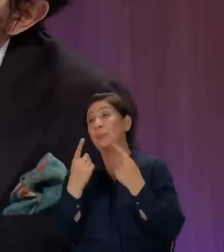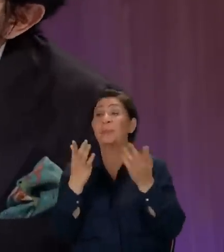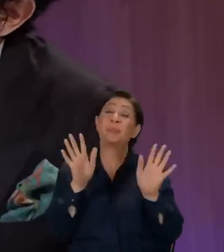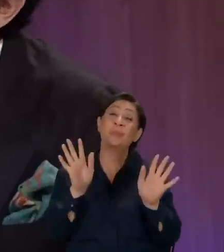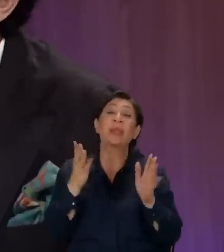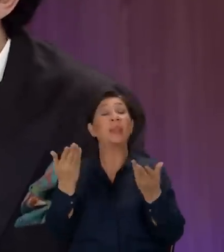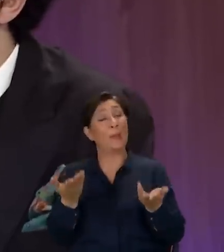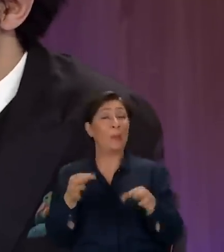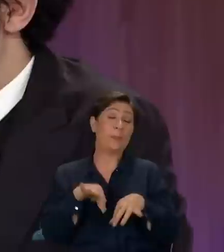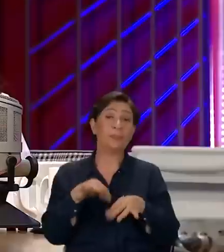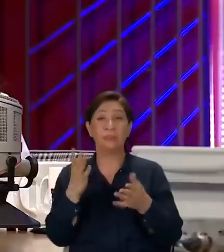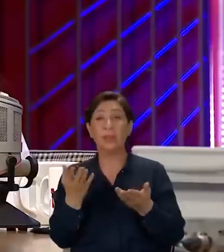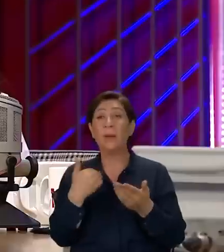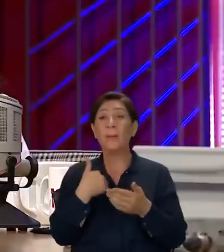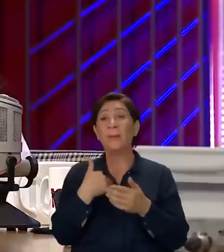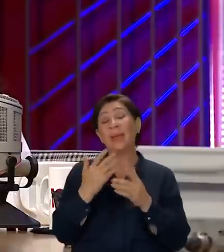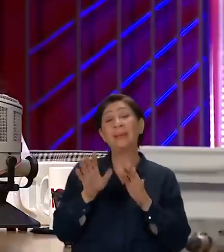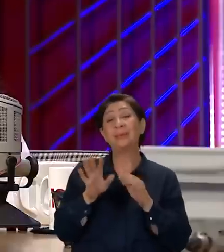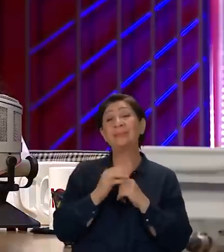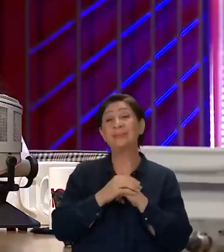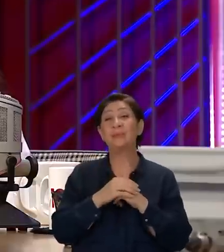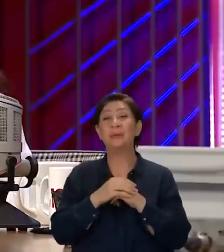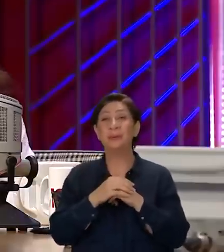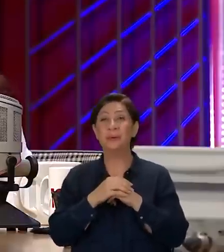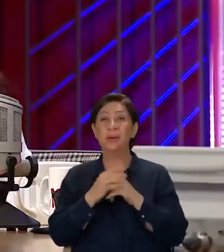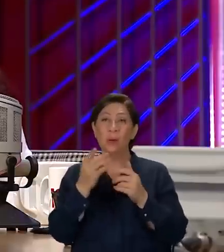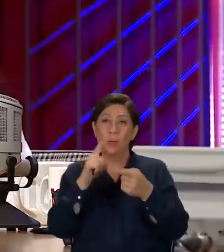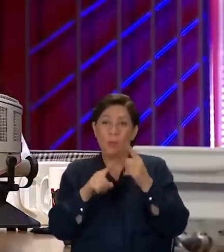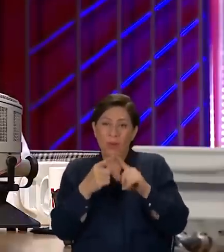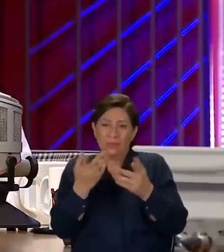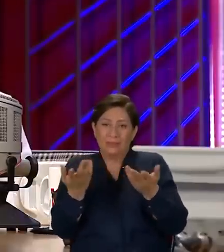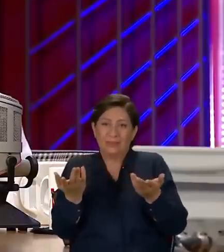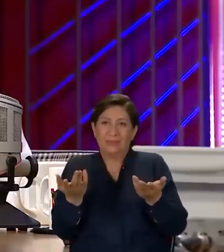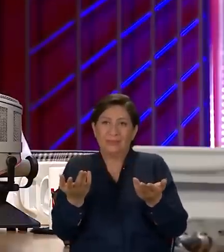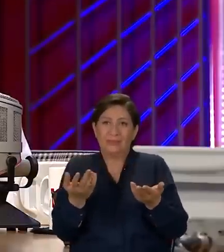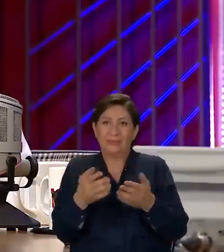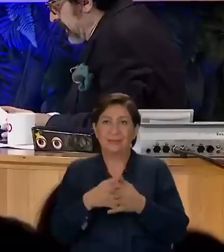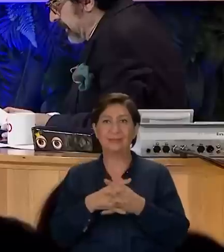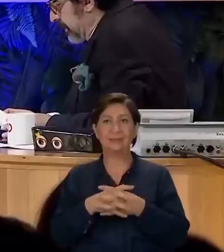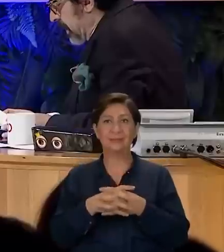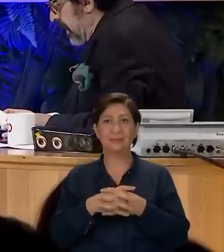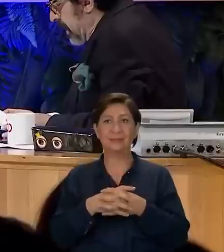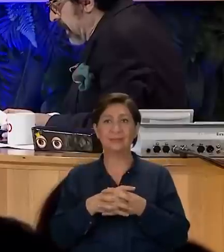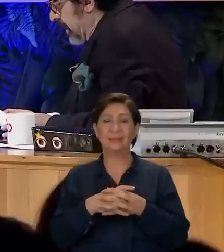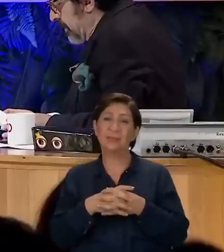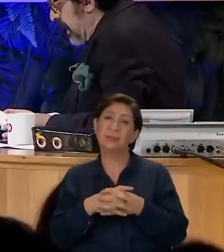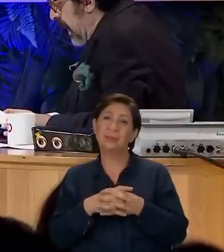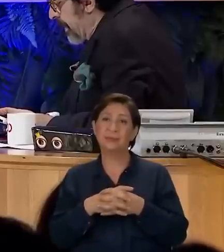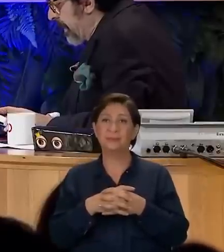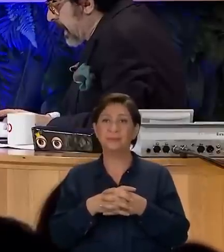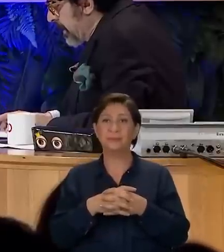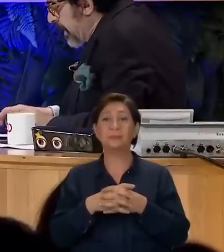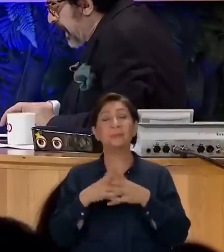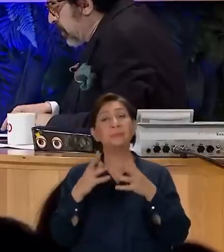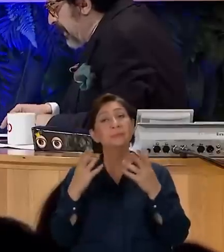olmalar. Tabii efendim falan. Ben almayayım biraz önce yedim. Politikli erekt evet. Korrekt değil yürek. Neyse evet.